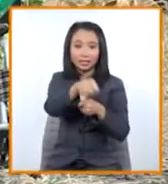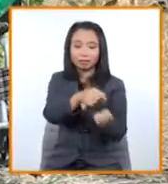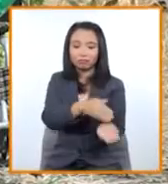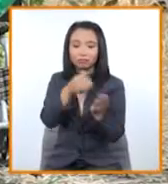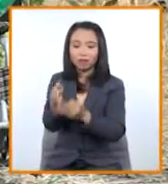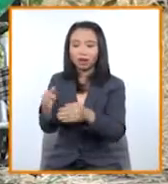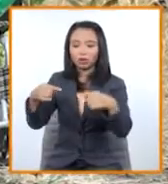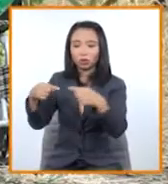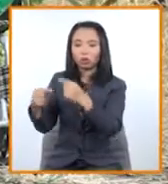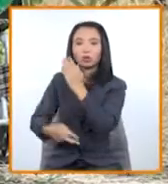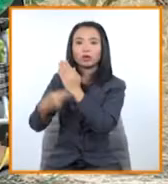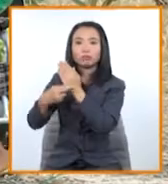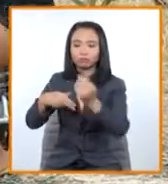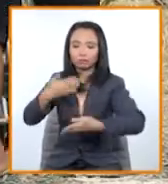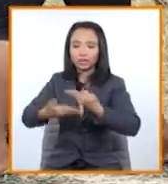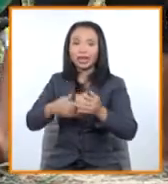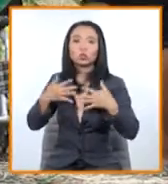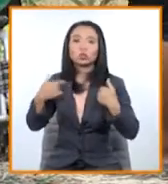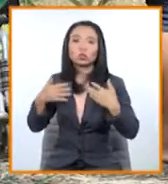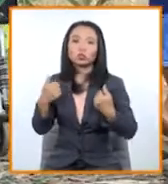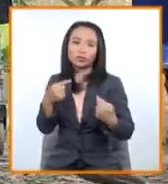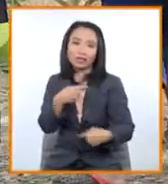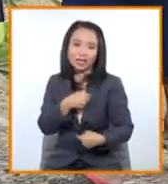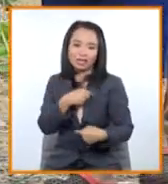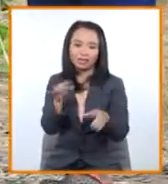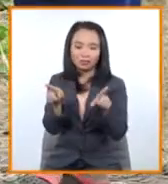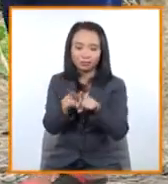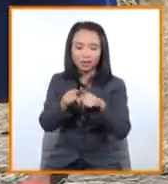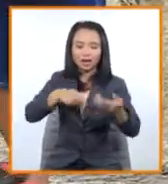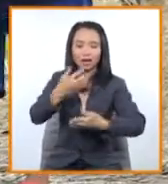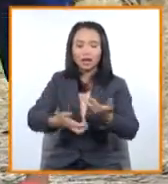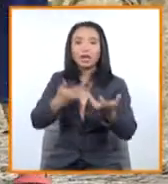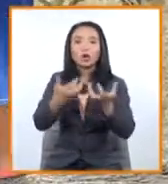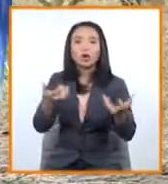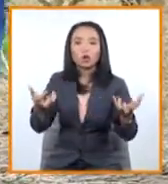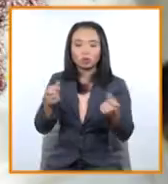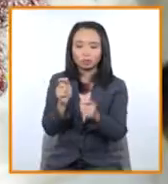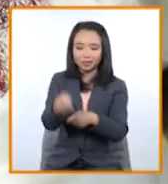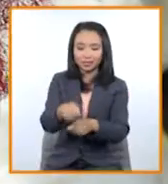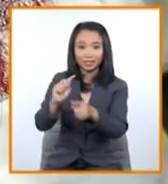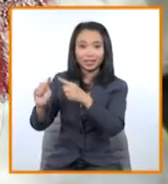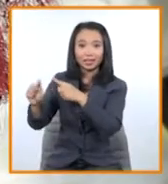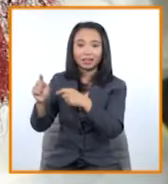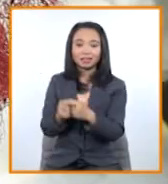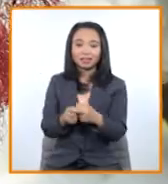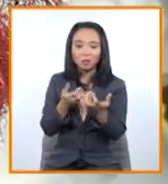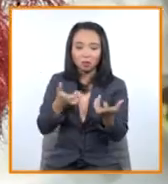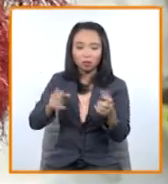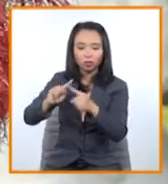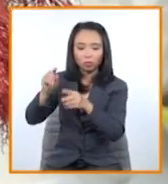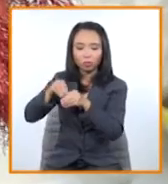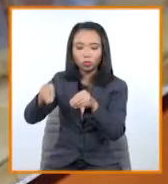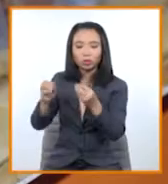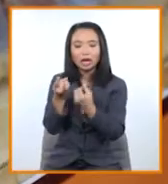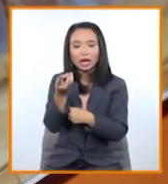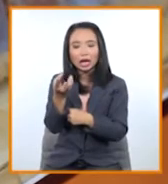ต่อยอดให้ตลาดสุขใจเป็นศูนย์กลางกระจายผลผลิตเกษตรอินทรีย์และส่งเสริมเกษตรกรให้ระดมผลผลิตเกษตรอินทรีย์ทั้งข้